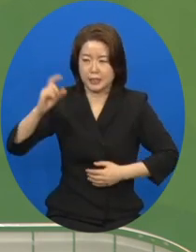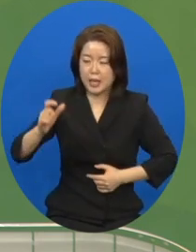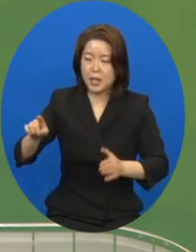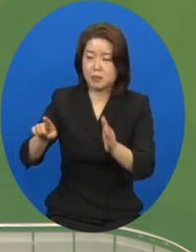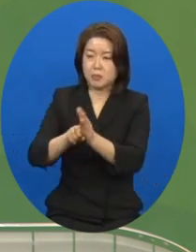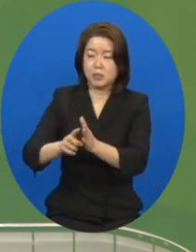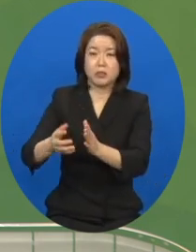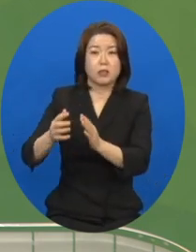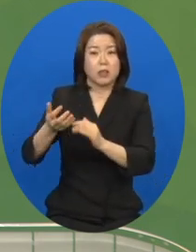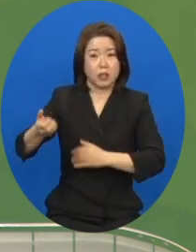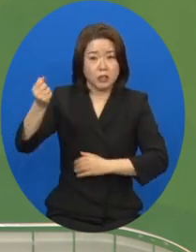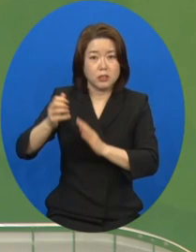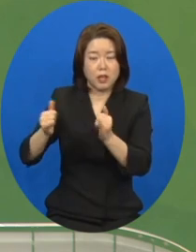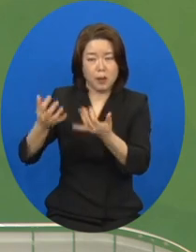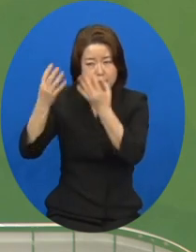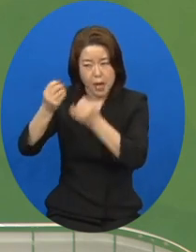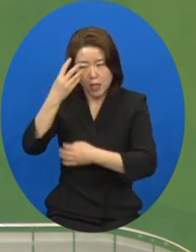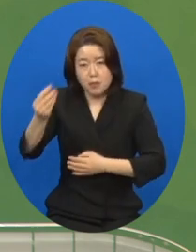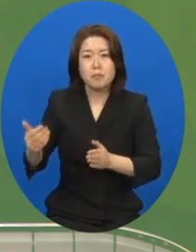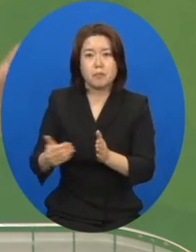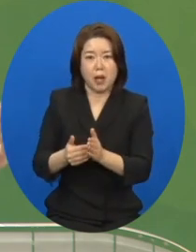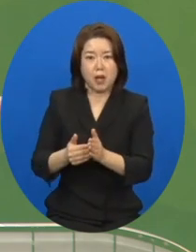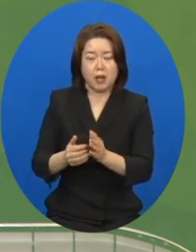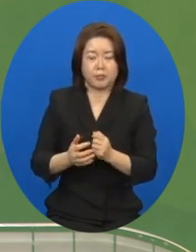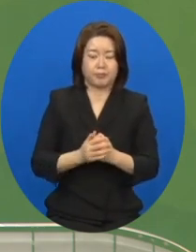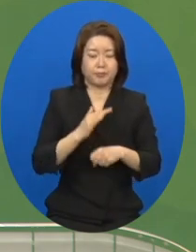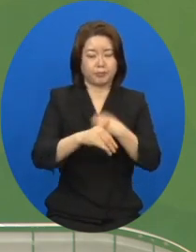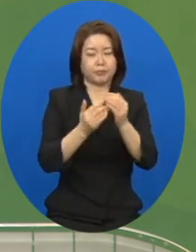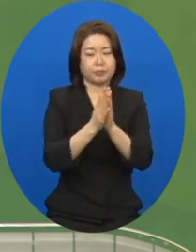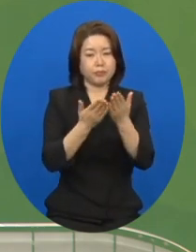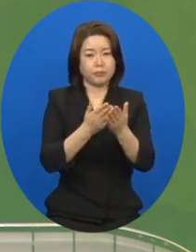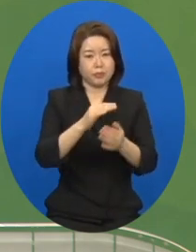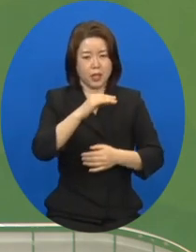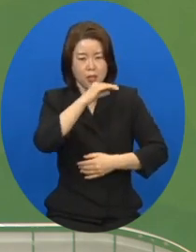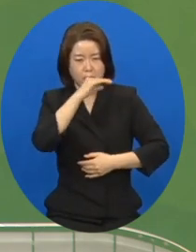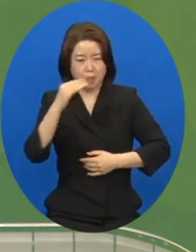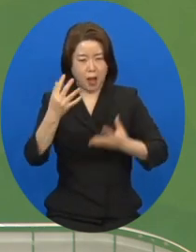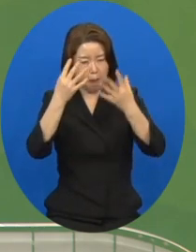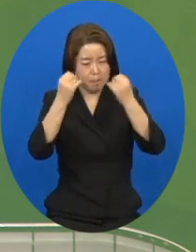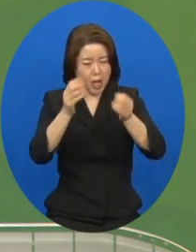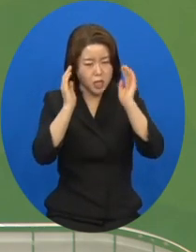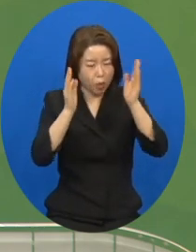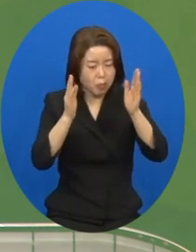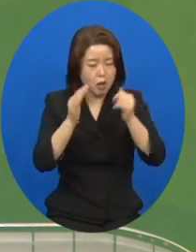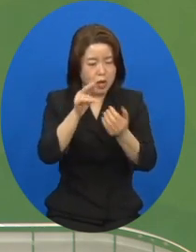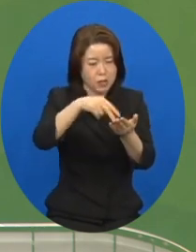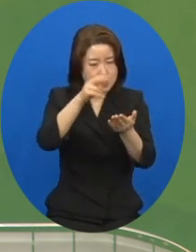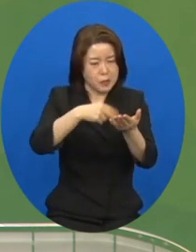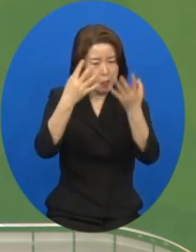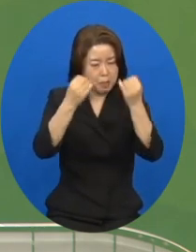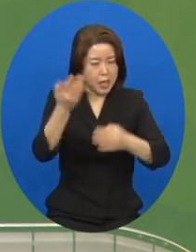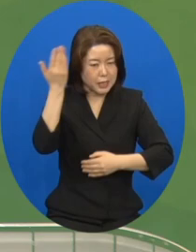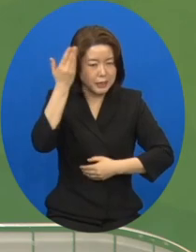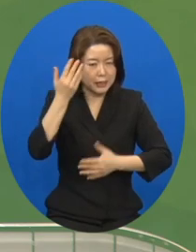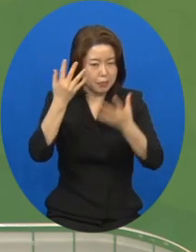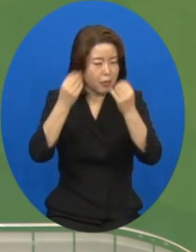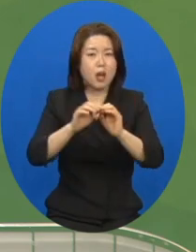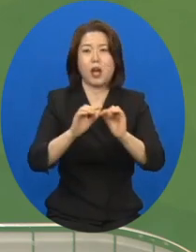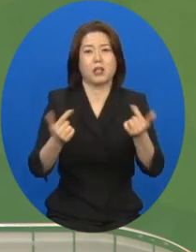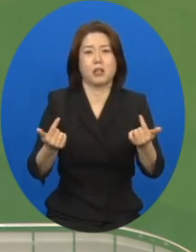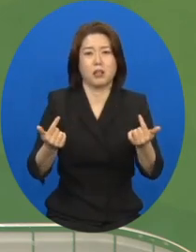많이 보았어요. 성경을 제대로 공부한 것도 아니고 성경을 많이 읽어서 성경 지식이 많은 것도